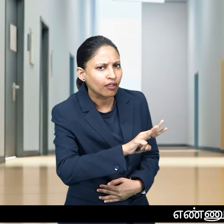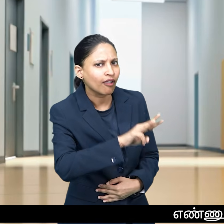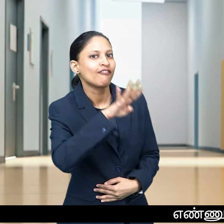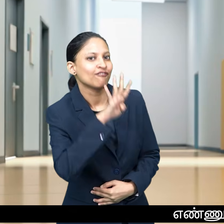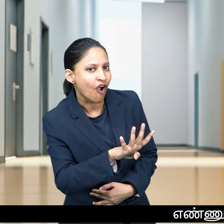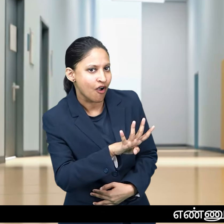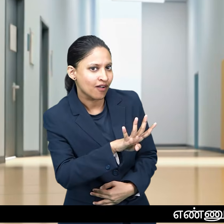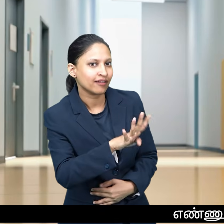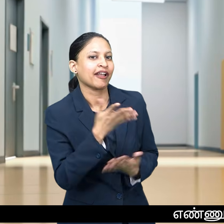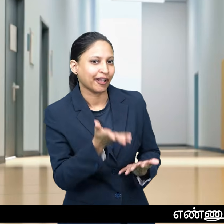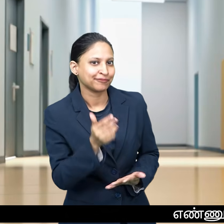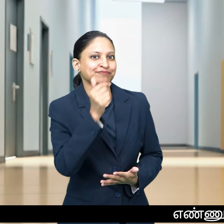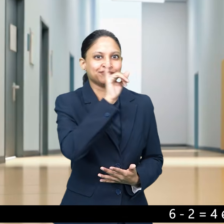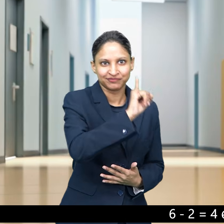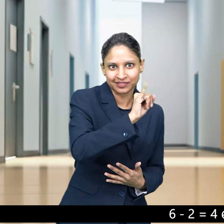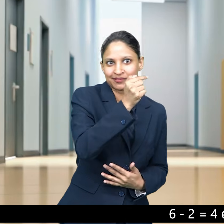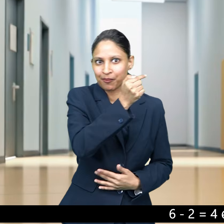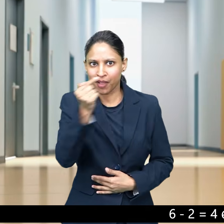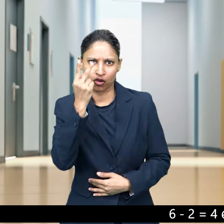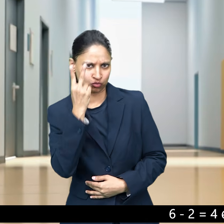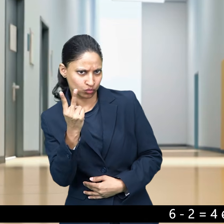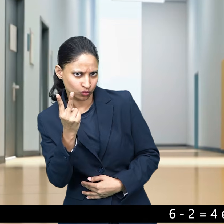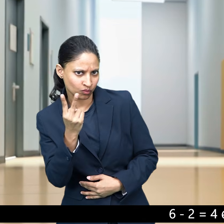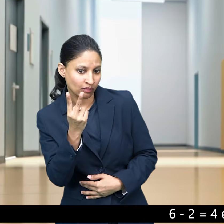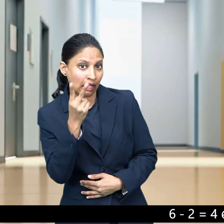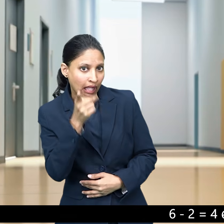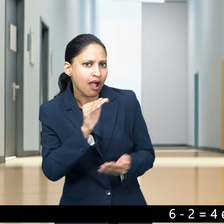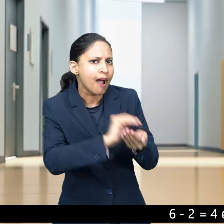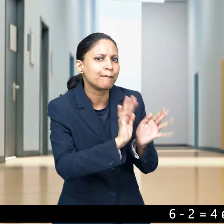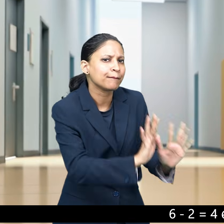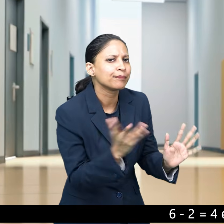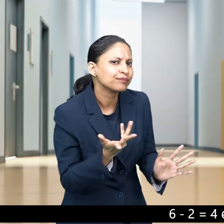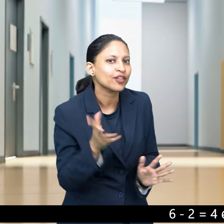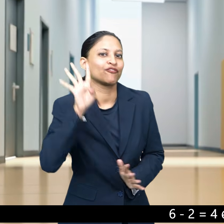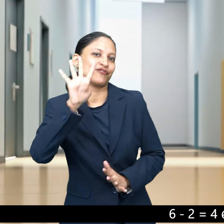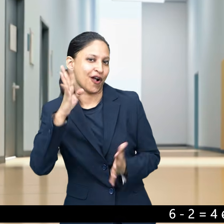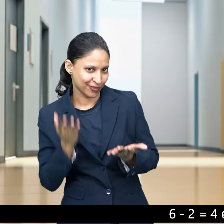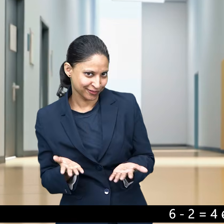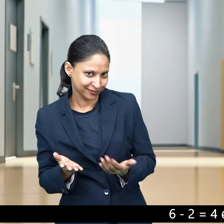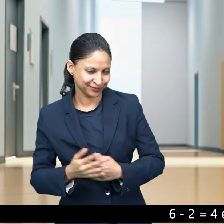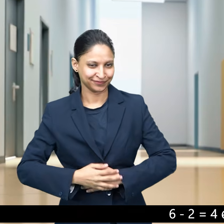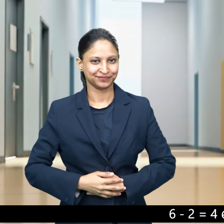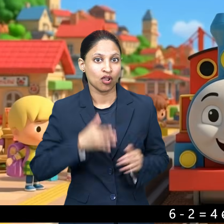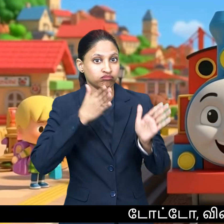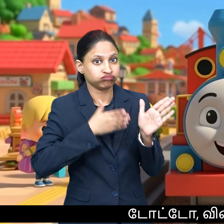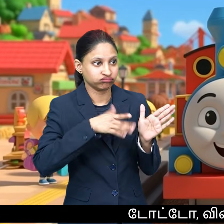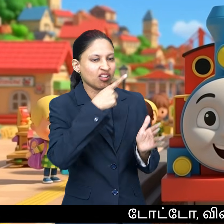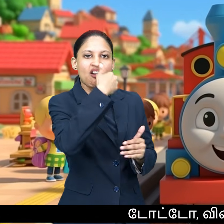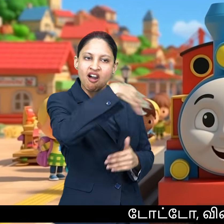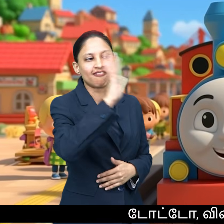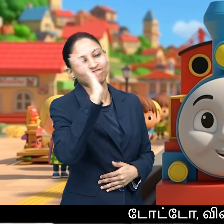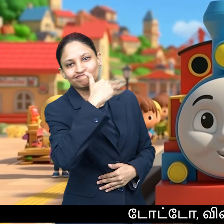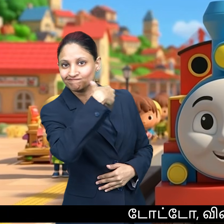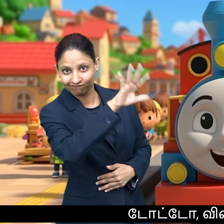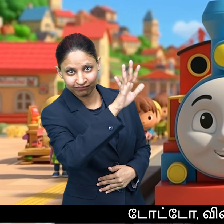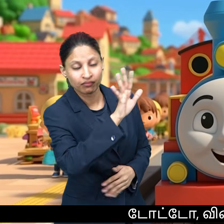2 3 4. 6 கழித்தல் 2 ஈடு 4 லட்டுகள் மீதம். விடை